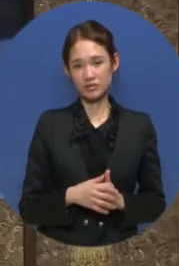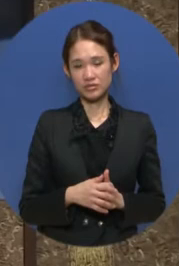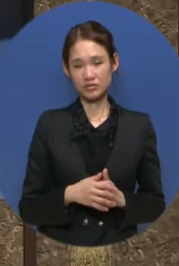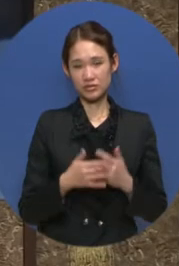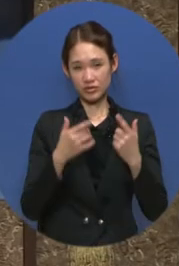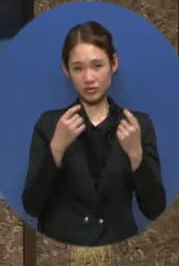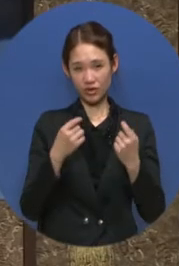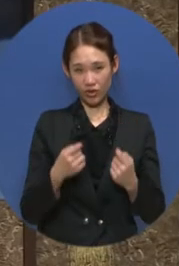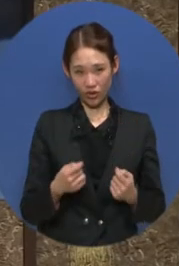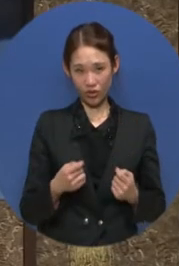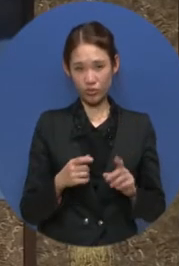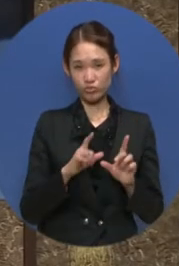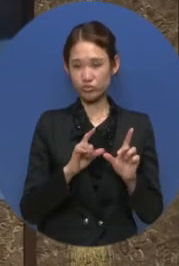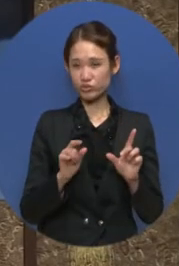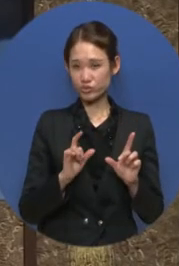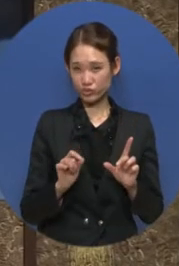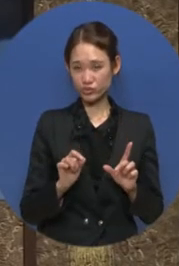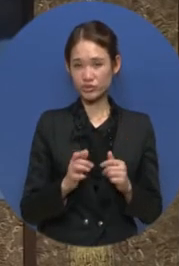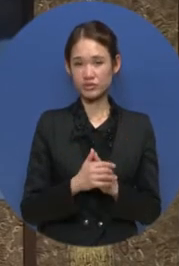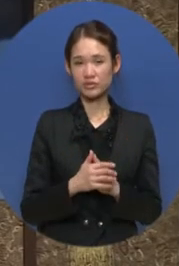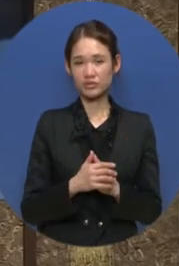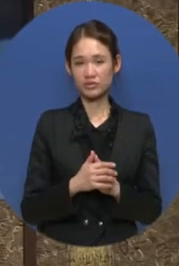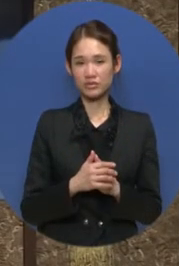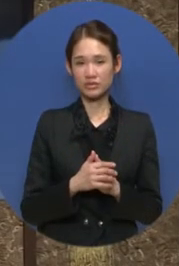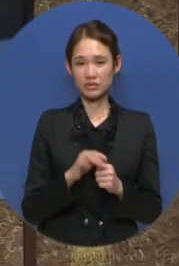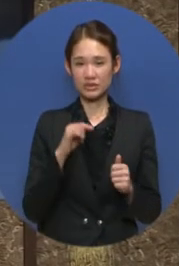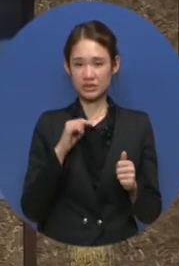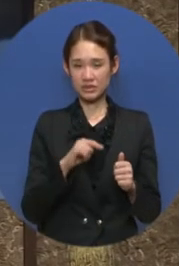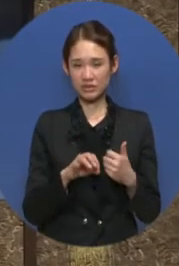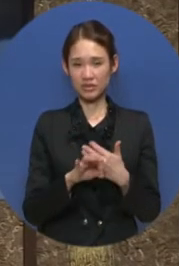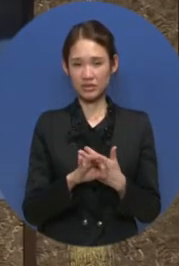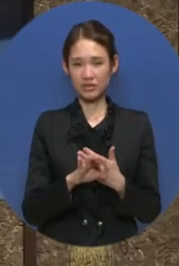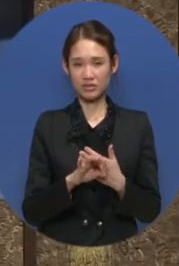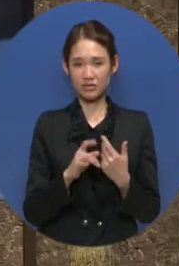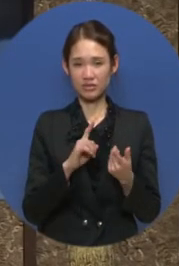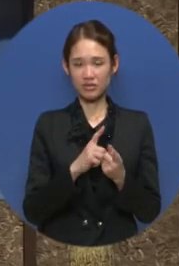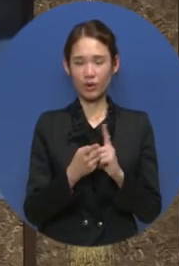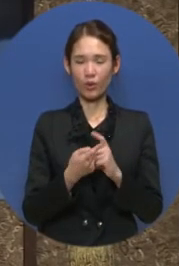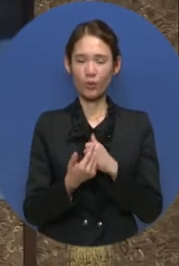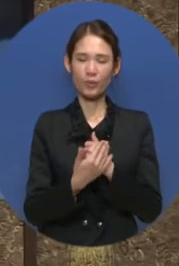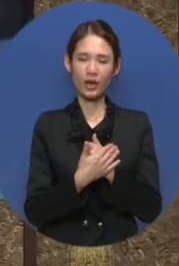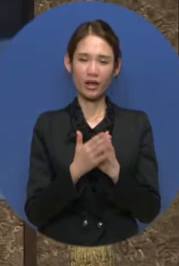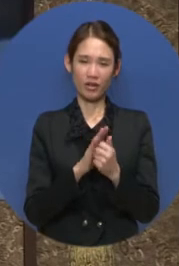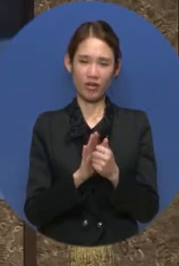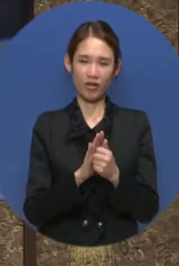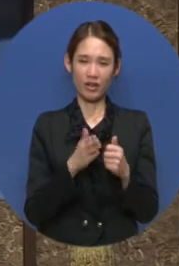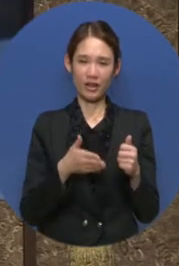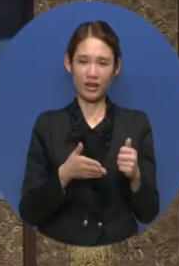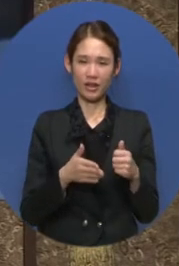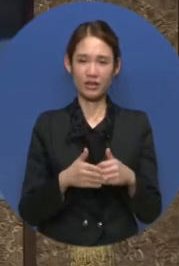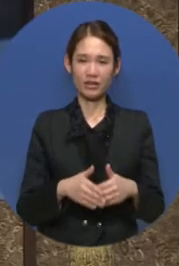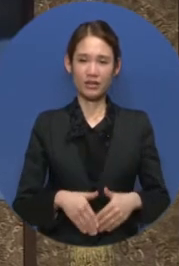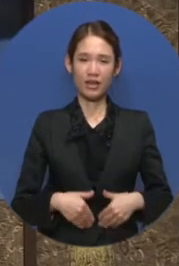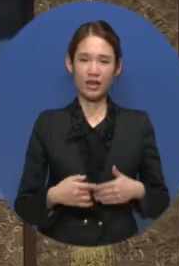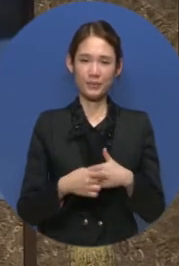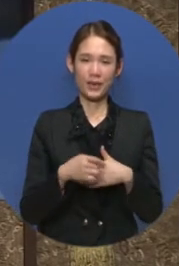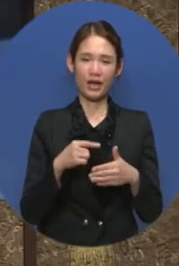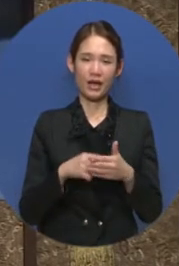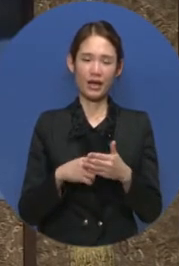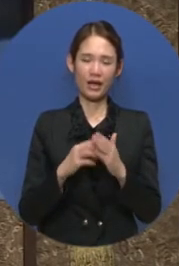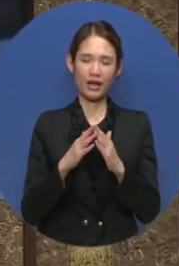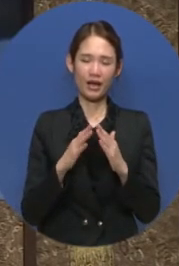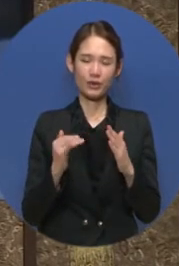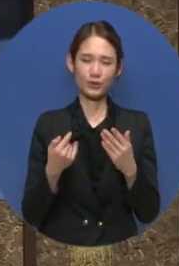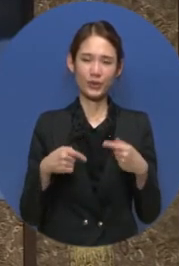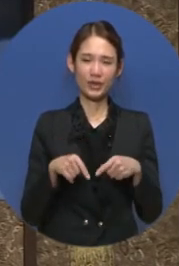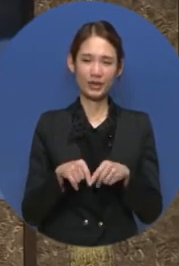부분들에 대해서 예. 좀 지적하면은 아. 아, 그렇게 서로 좀 배려해달라. 또 따뜻한 마음을 가족같이